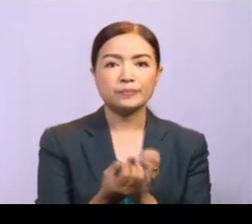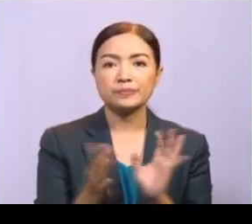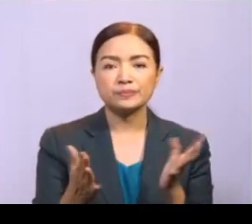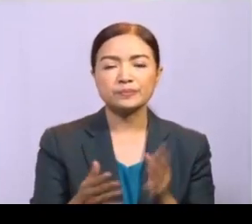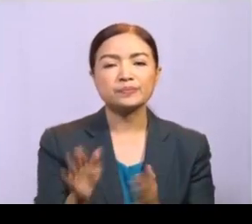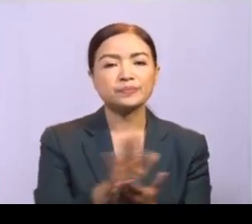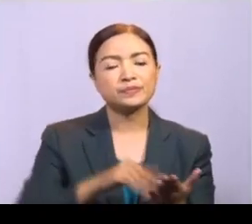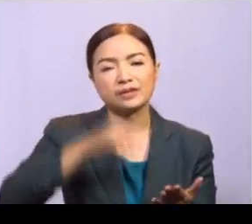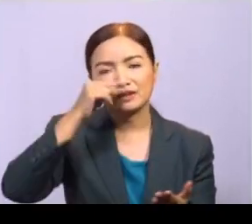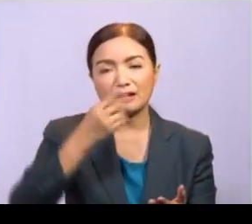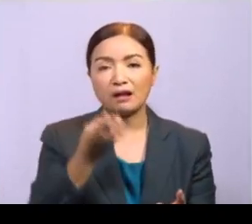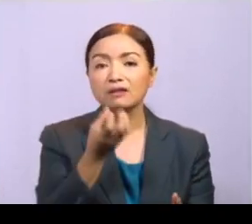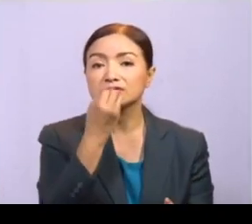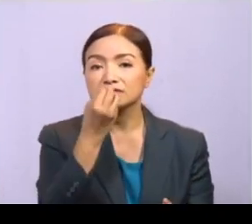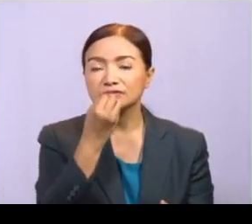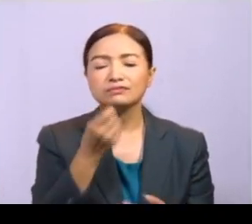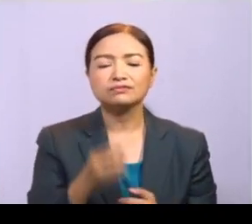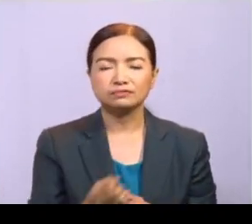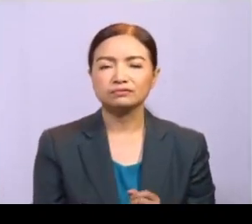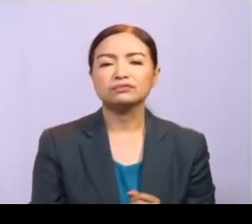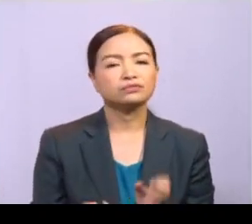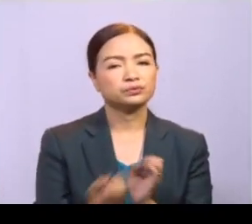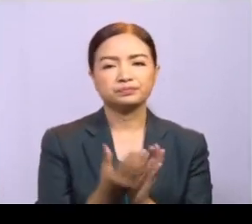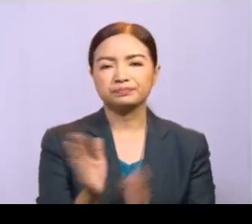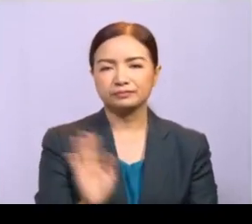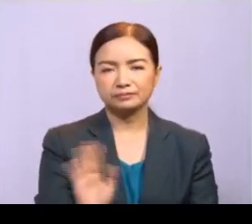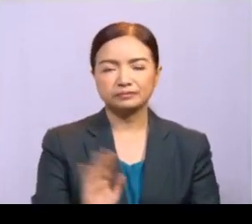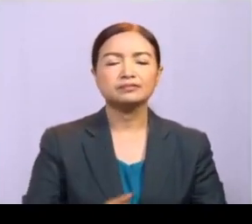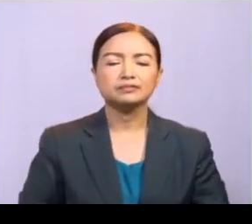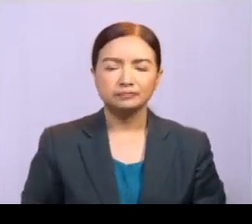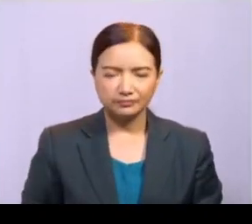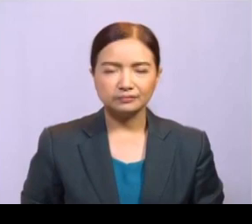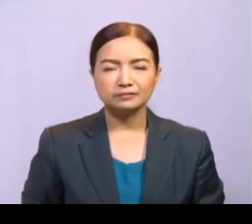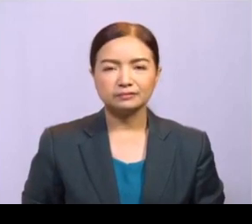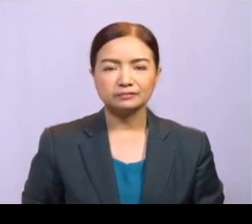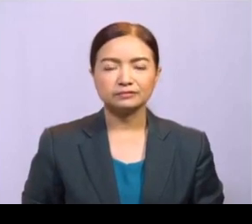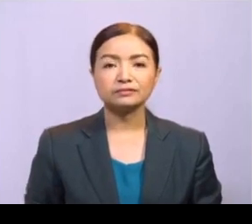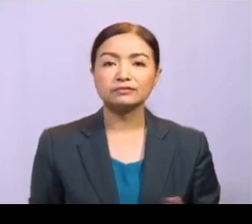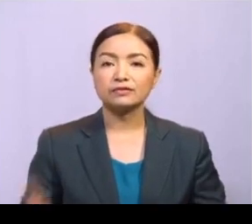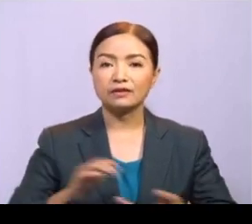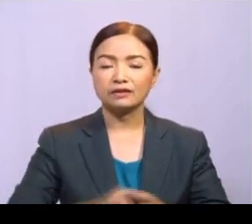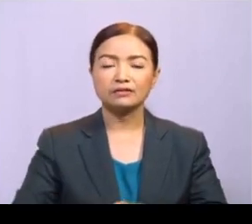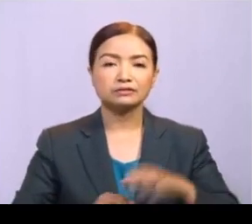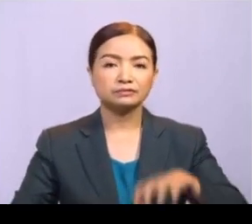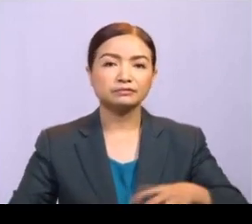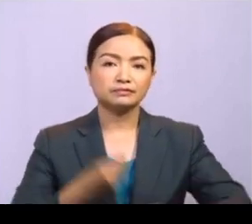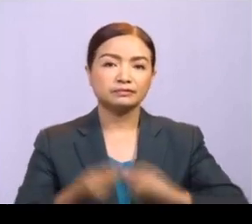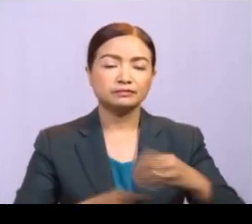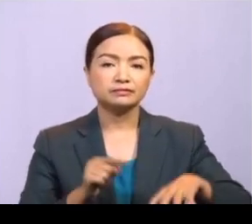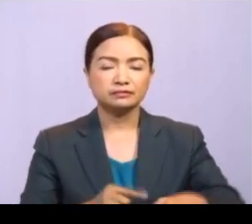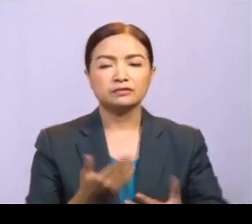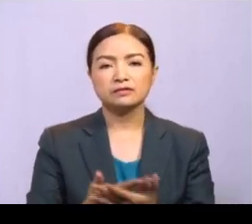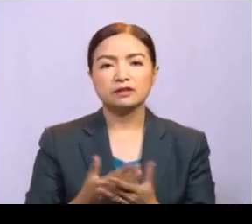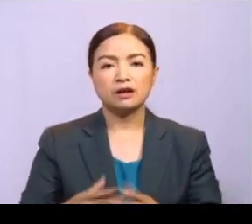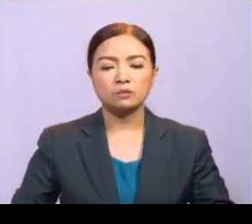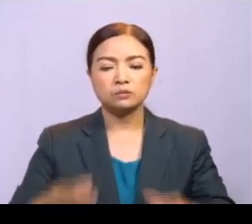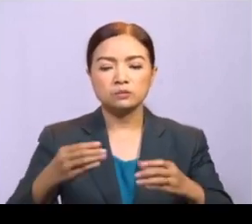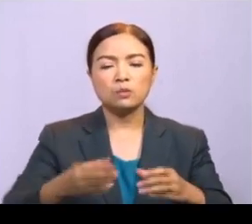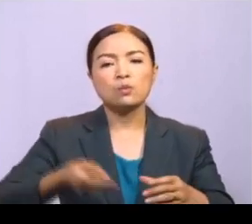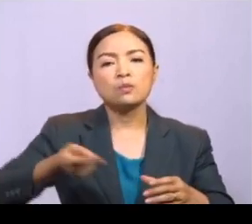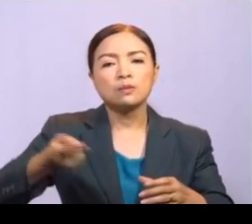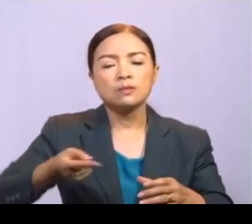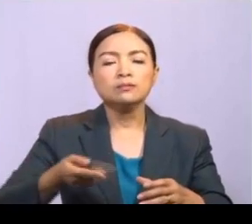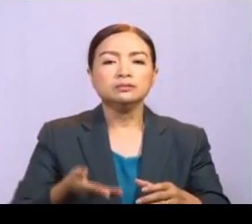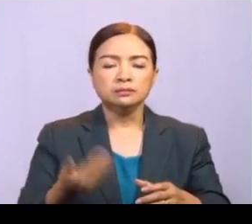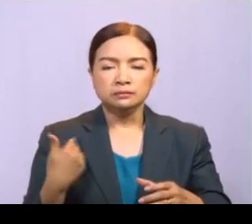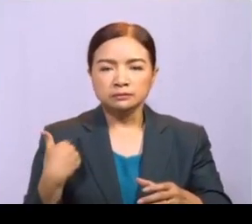ข้าวเป็นหลักเนี่ยได้รับผลกระทบไปมากกว่านี้นะคะดังนั้นก็เลยให้ความร่วมมือกับกรมการค้าภายในตึงราคาจำหน่ายเอา